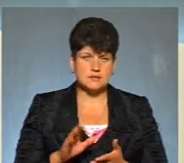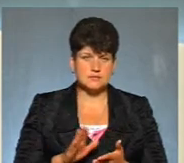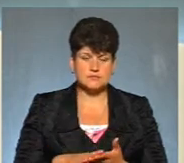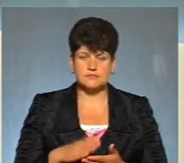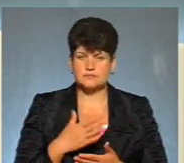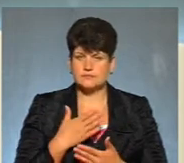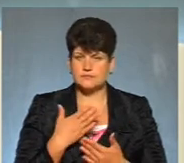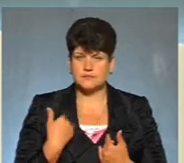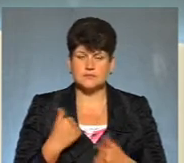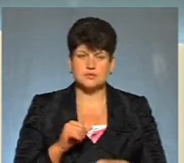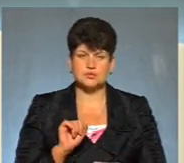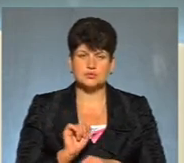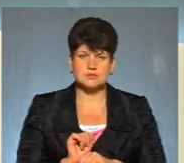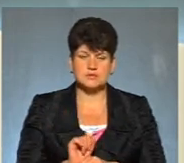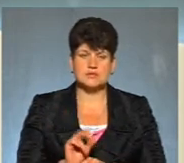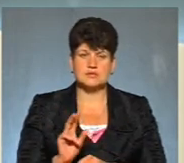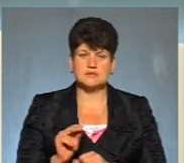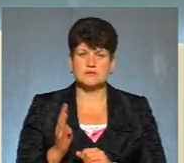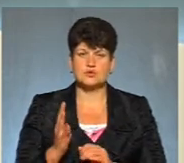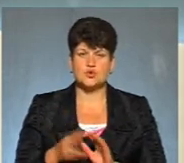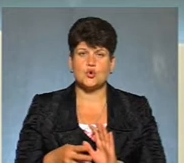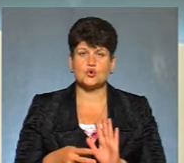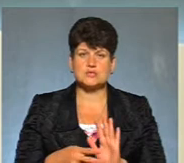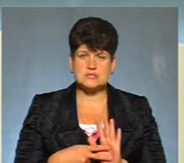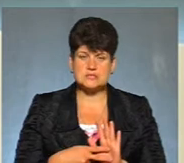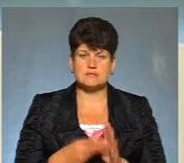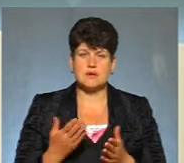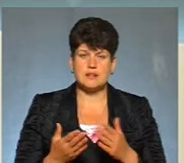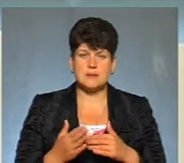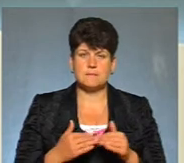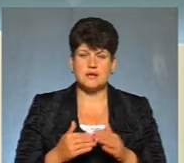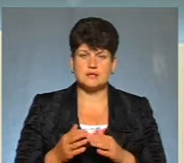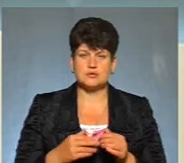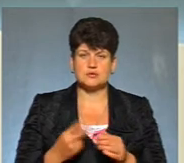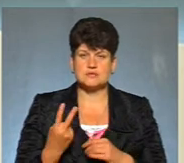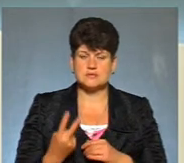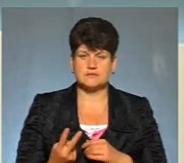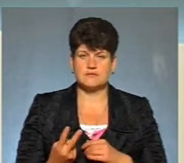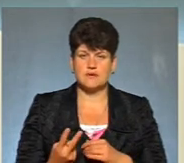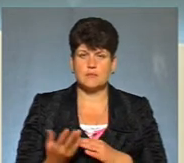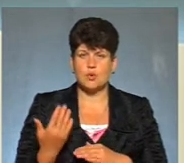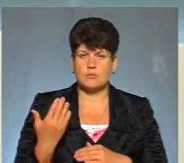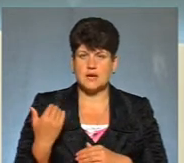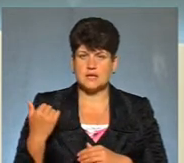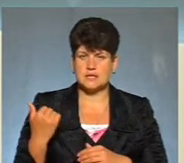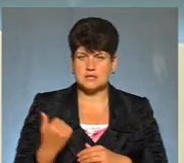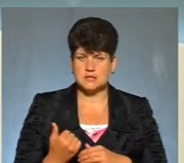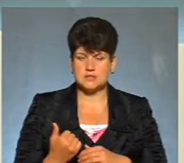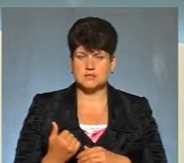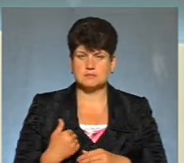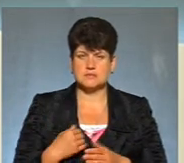ми зупинилися на цифрі 47, але практично за два попередніх тижні, навіть менше,